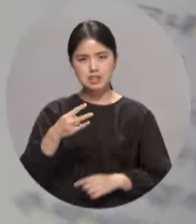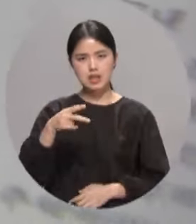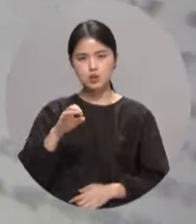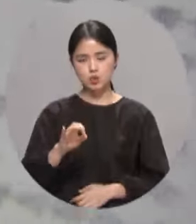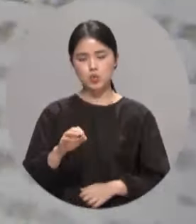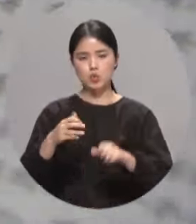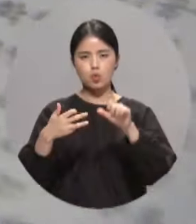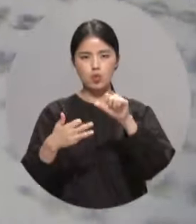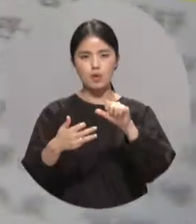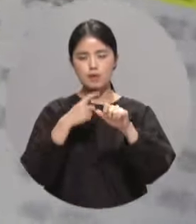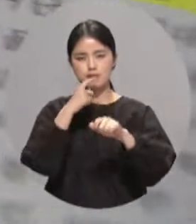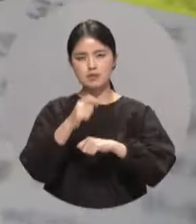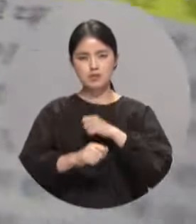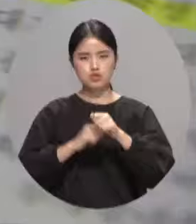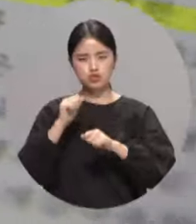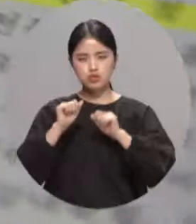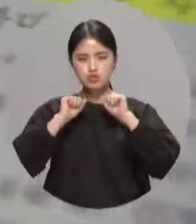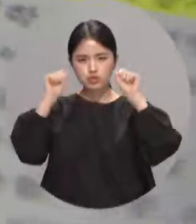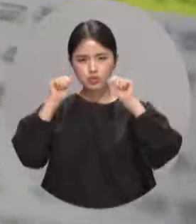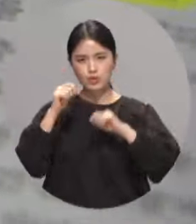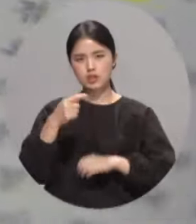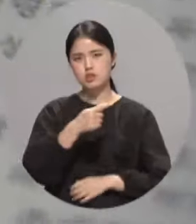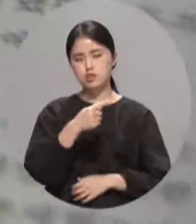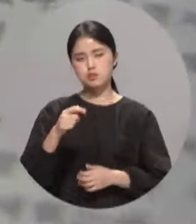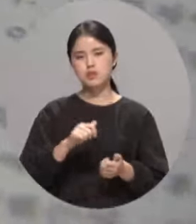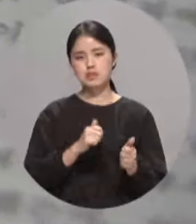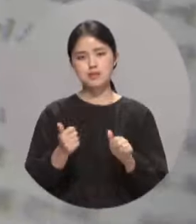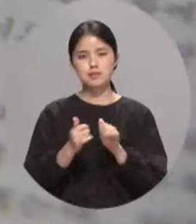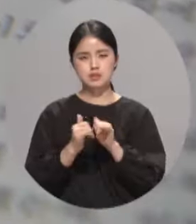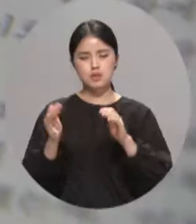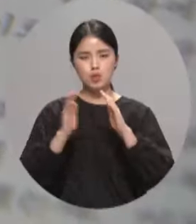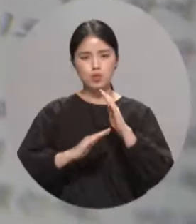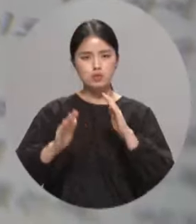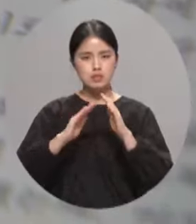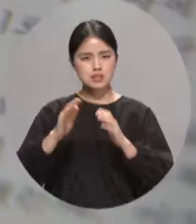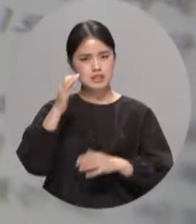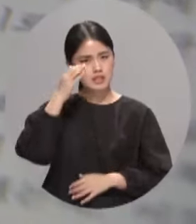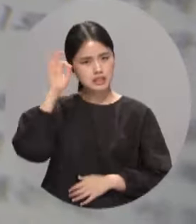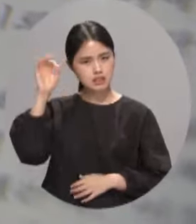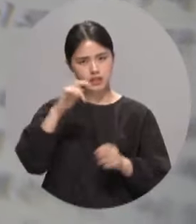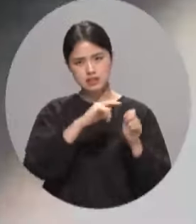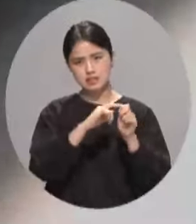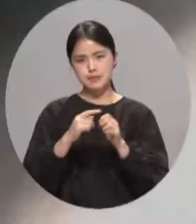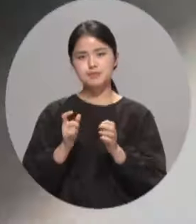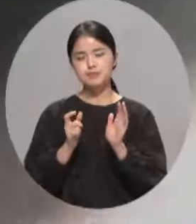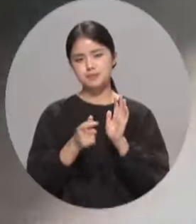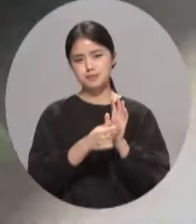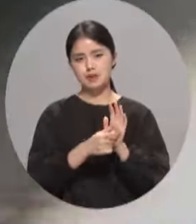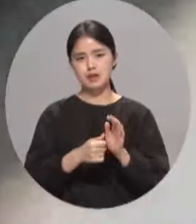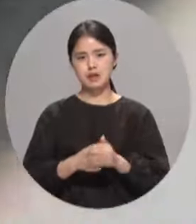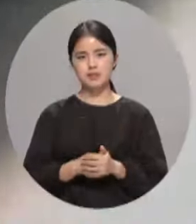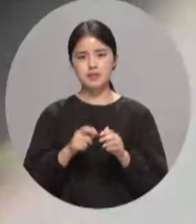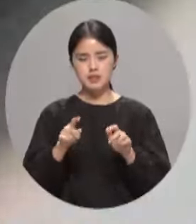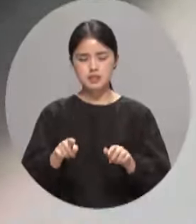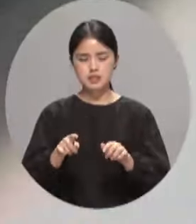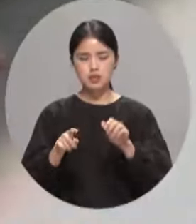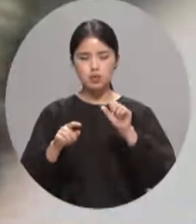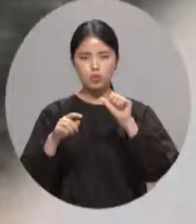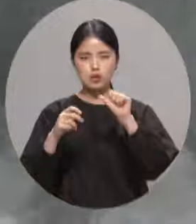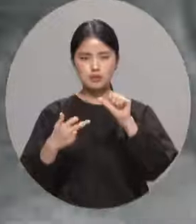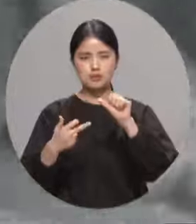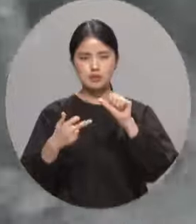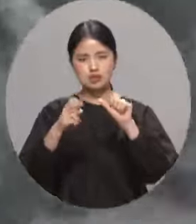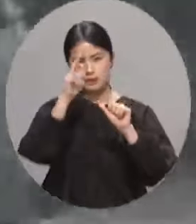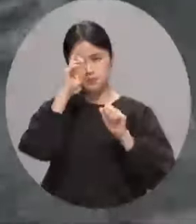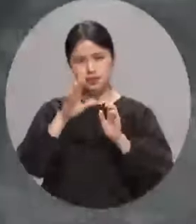5.18 민주화운동 최초 사망자임을 공식적으로 인정하는 대목이 눈에 띕니다. 그해 5월 17일 자정